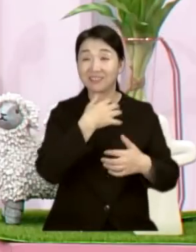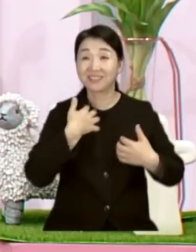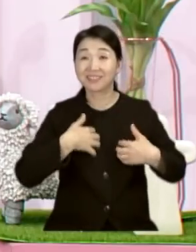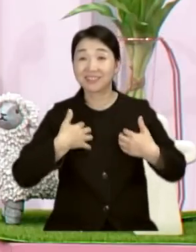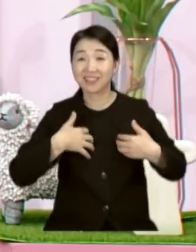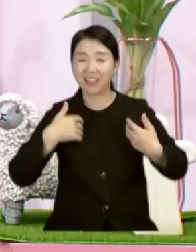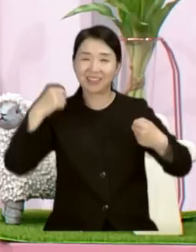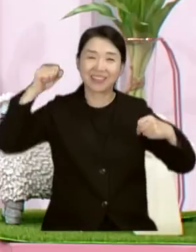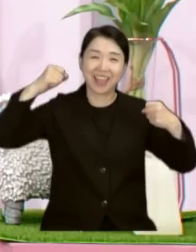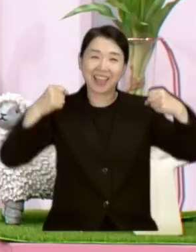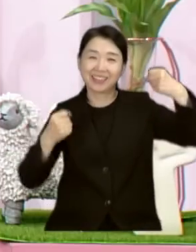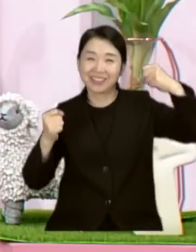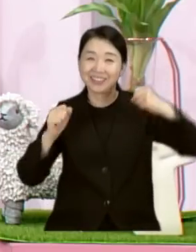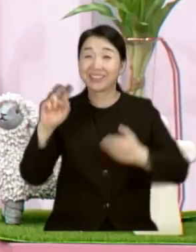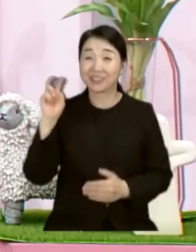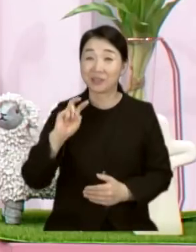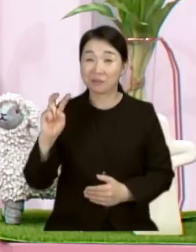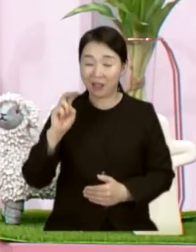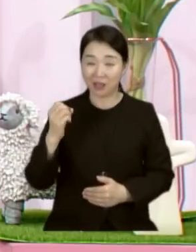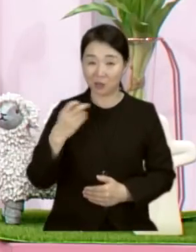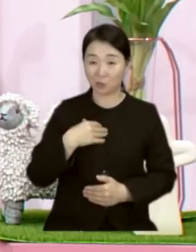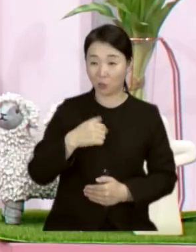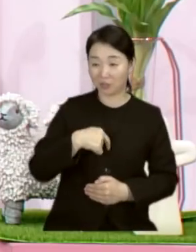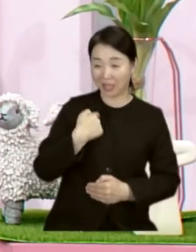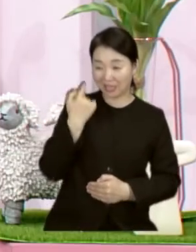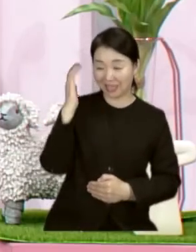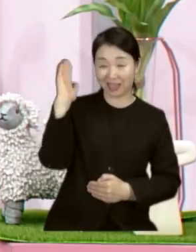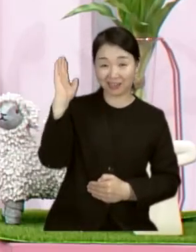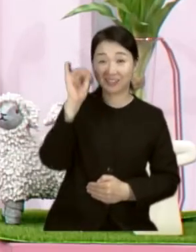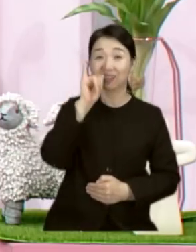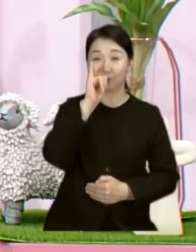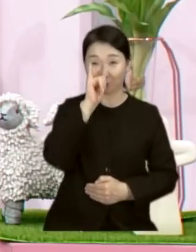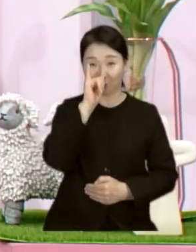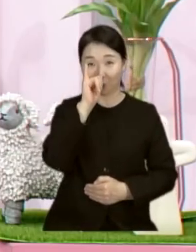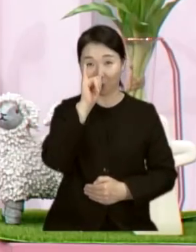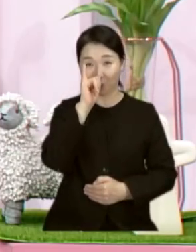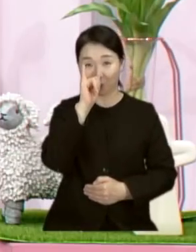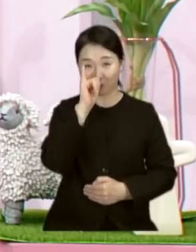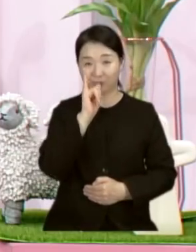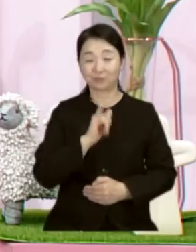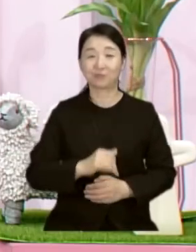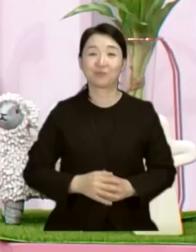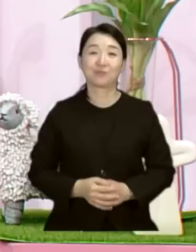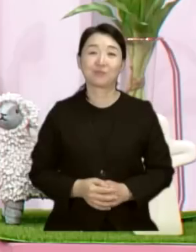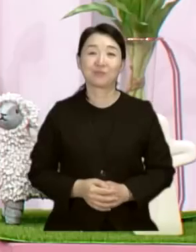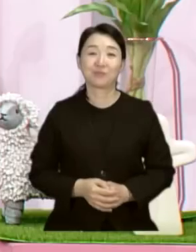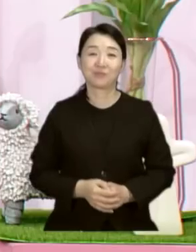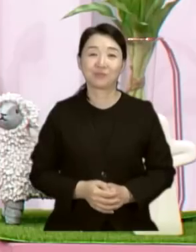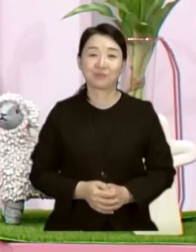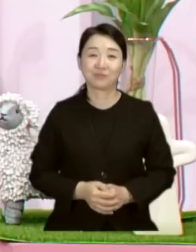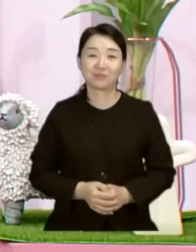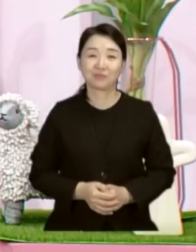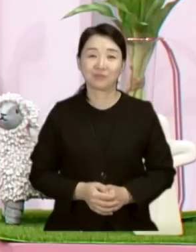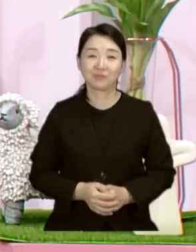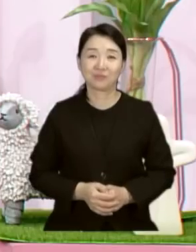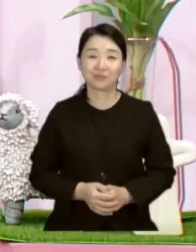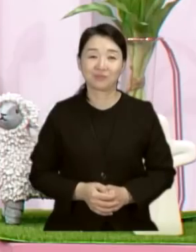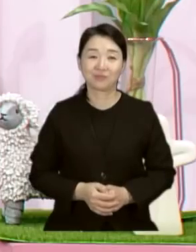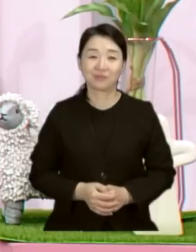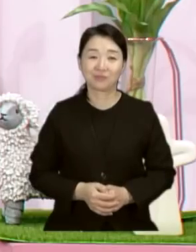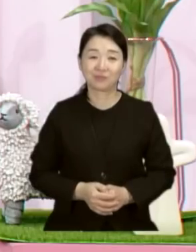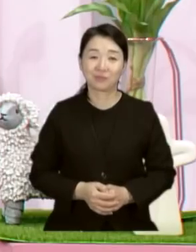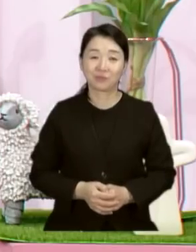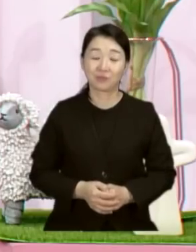신나는 디스코 댄스에다가 이제 제 얘기도 정말 솔직하게 넣은 가사들이거든요. 네.